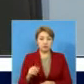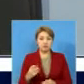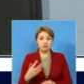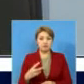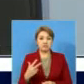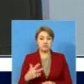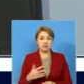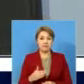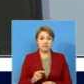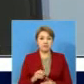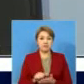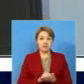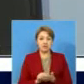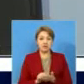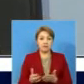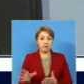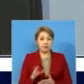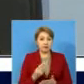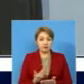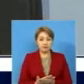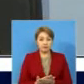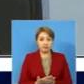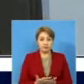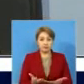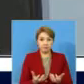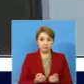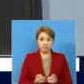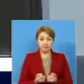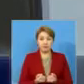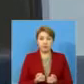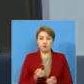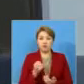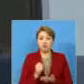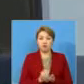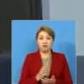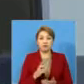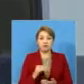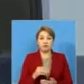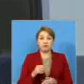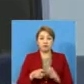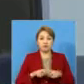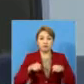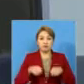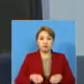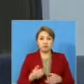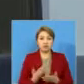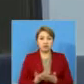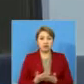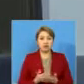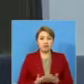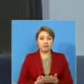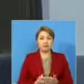1173 материала. По всем этим материалам приняты постановления об административном правонарушении и